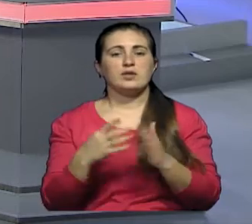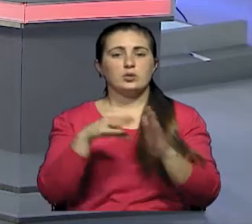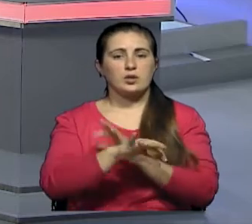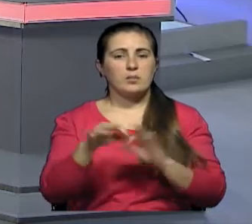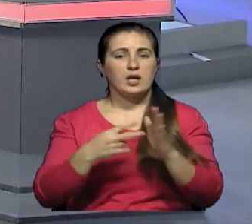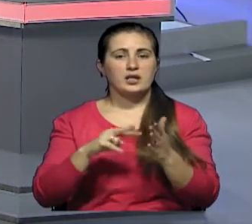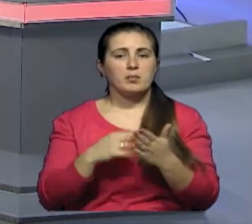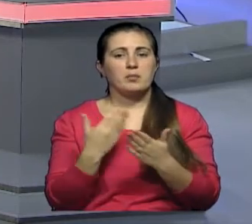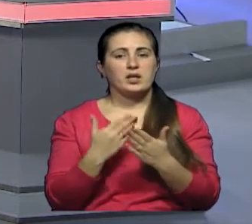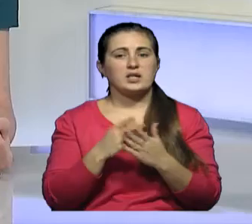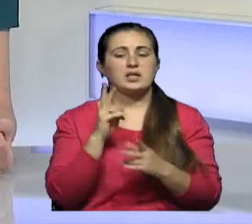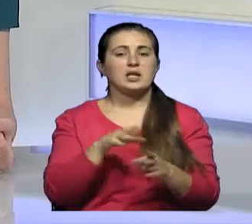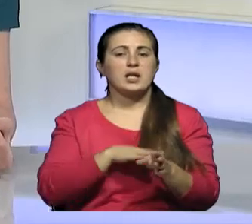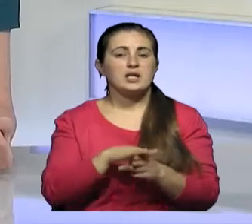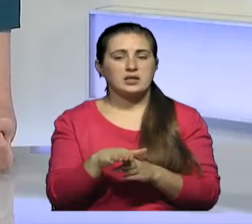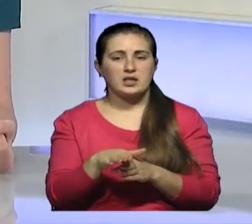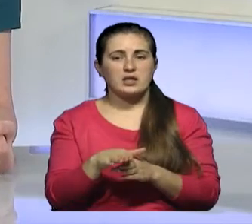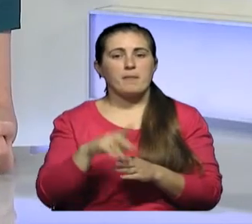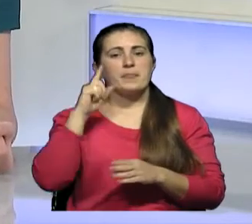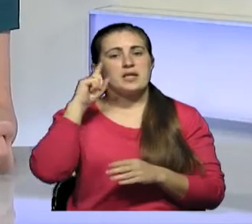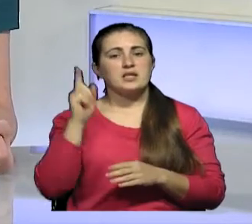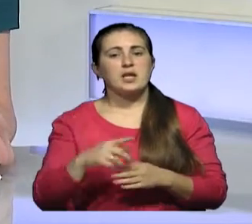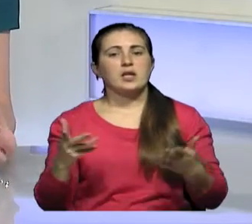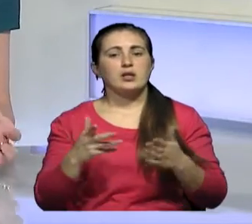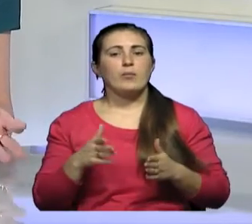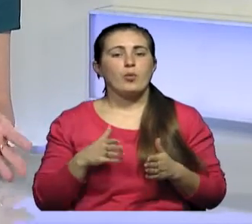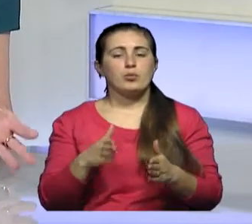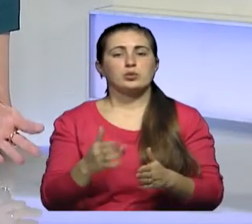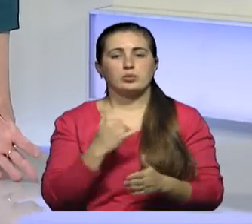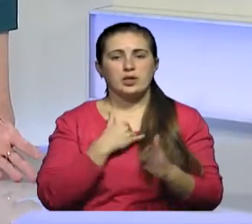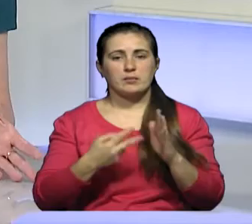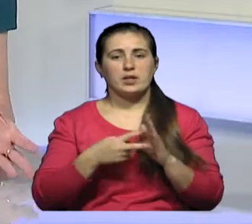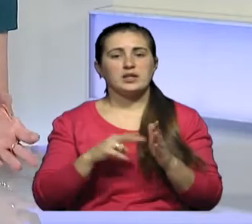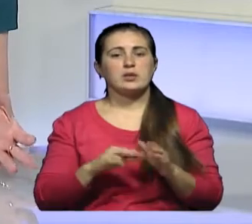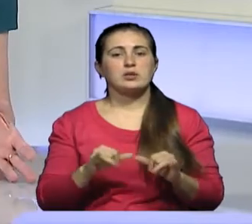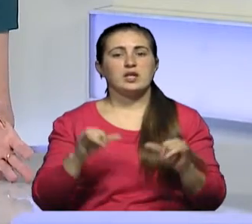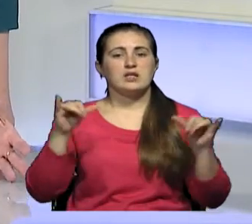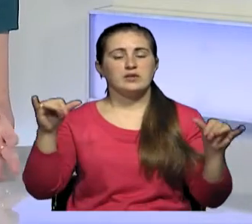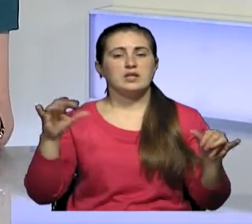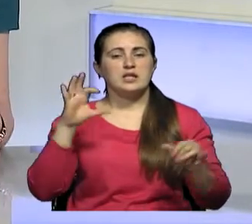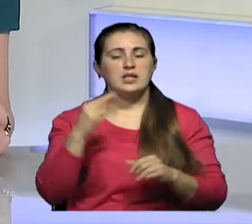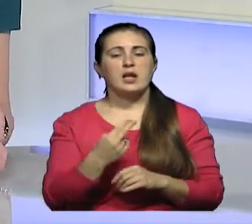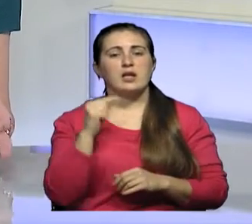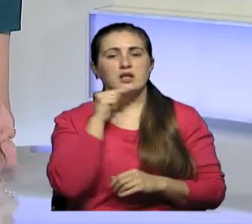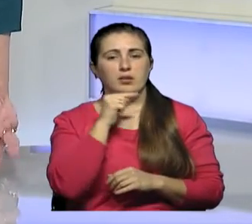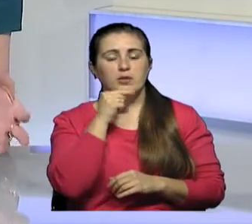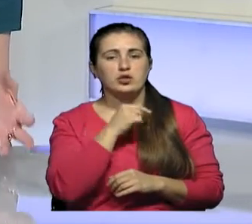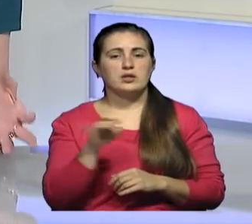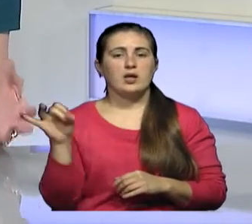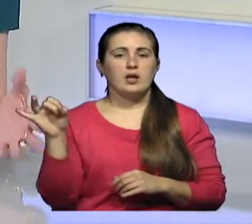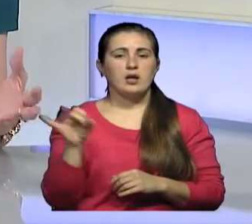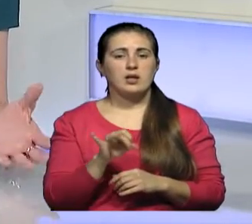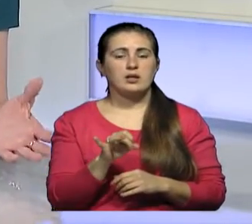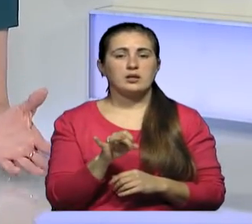предполагаются к реализации зная каким образом у нас планируется развитие социально экономическая и